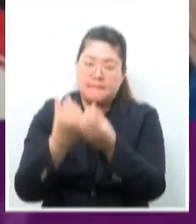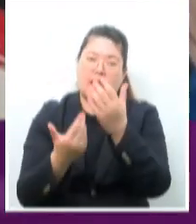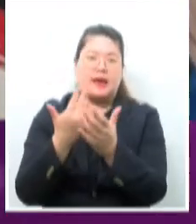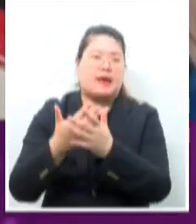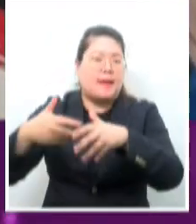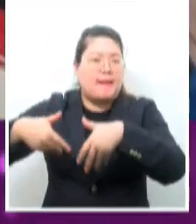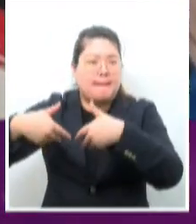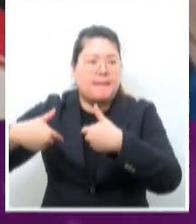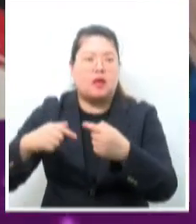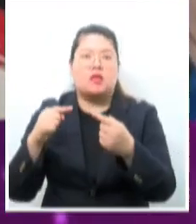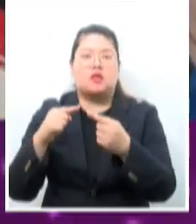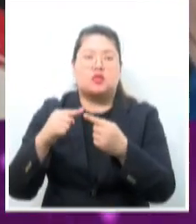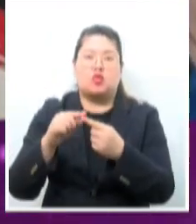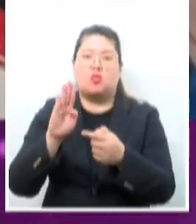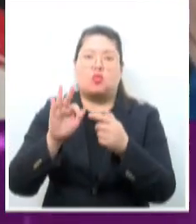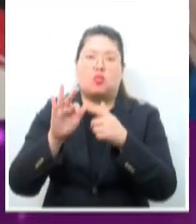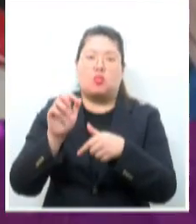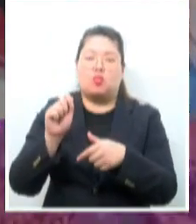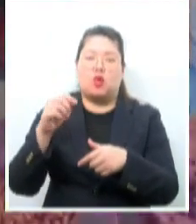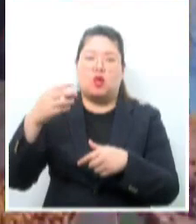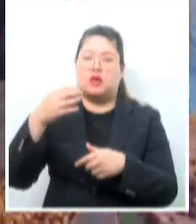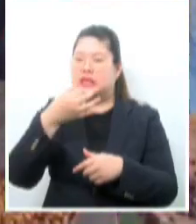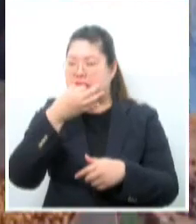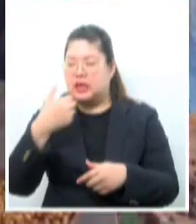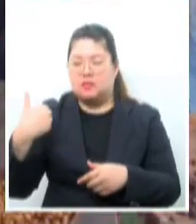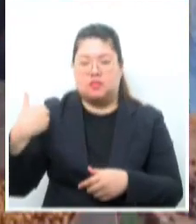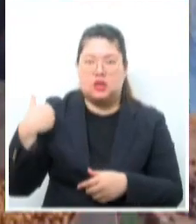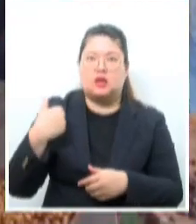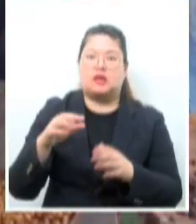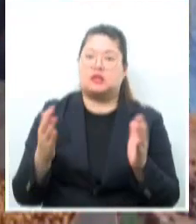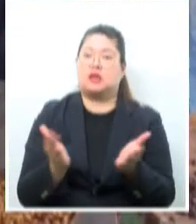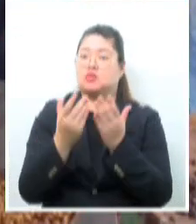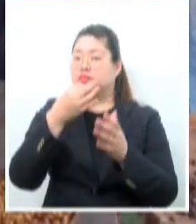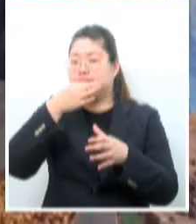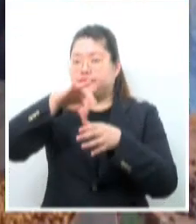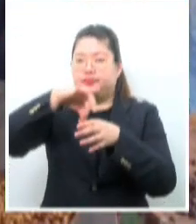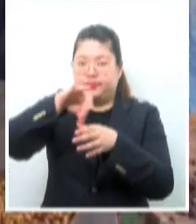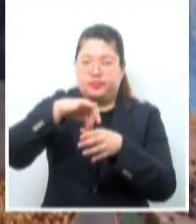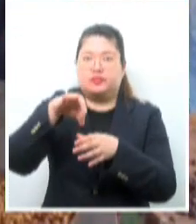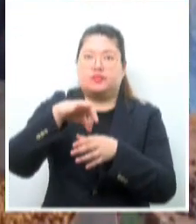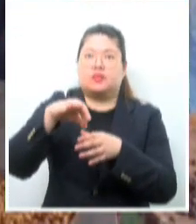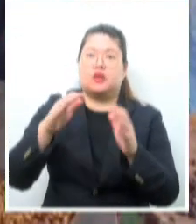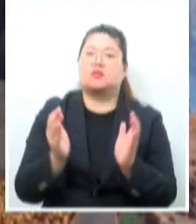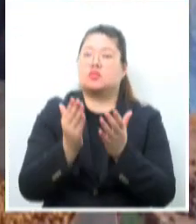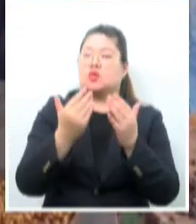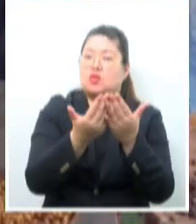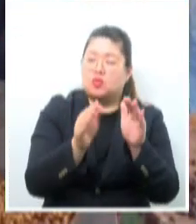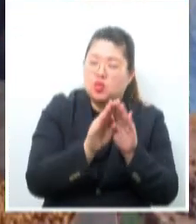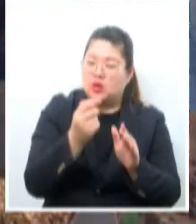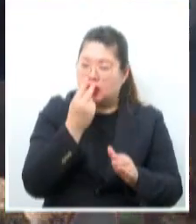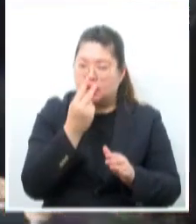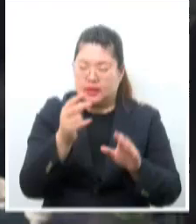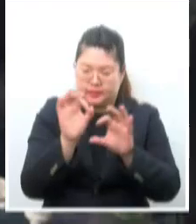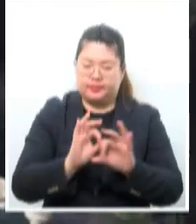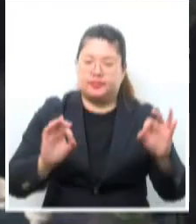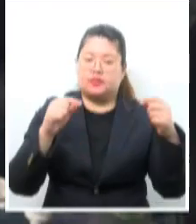ป่าไม้อำเภอบ่อเกลือที่ร่วมผลักดันให้เกิดทักษะอาชีพบาริสต้าให้กับนักเรียนสู่การกระตุ้นผู้ปกครองให้เห็นคุณค่าของก